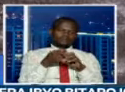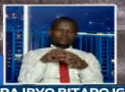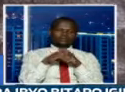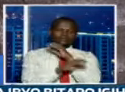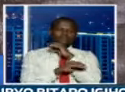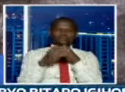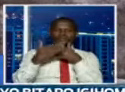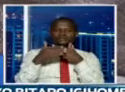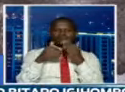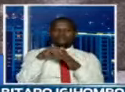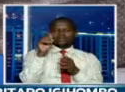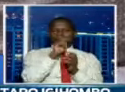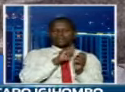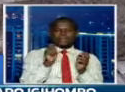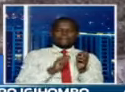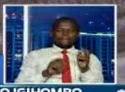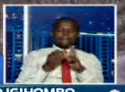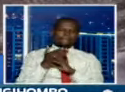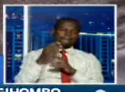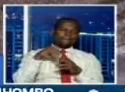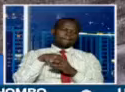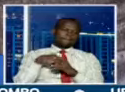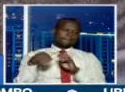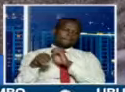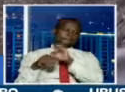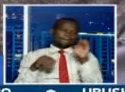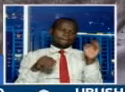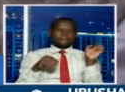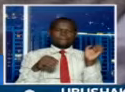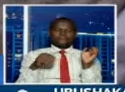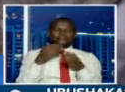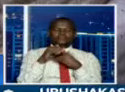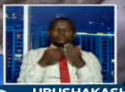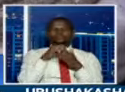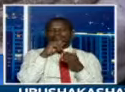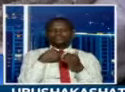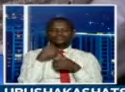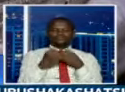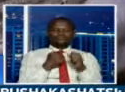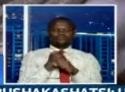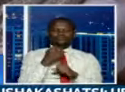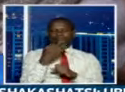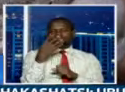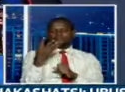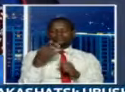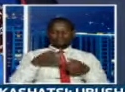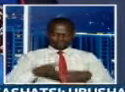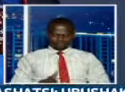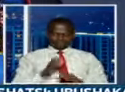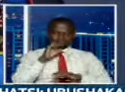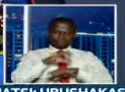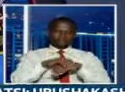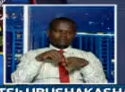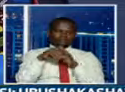gihugu cy'abaturanyi cya Tanzania binyuze mu ntara y'Uburasirazuba. Umugabo w'imyaka 34 y'amavuko wafatiwe